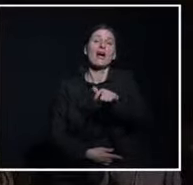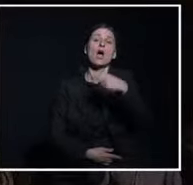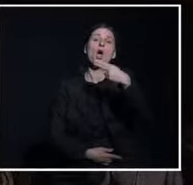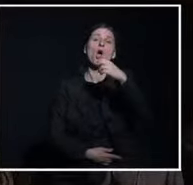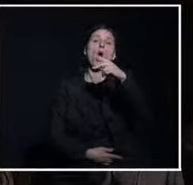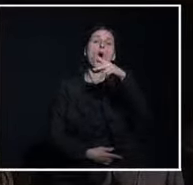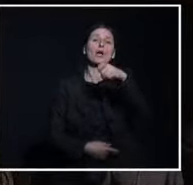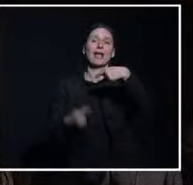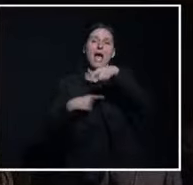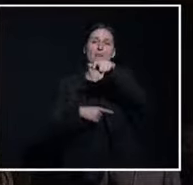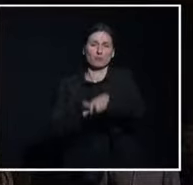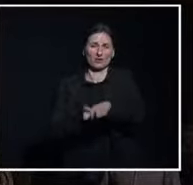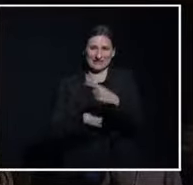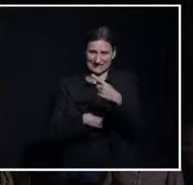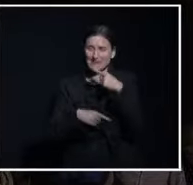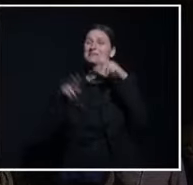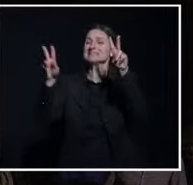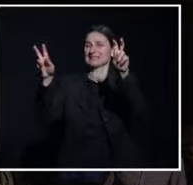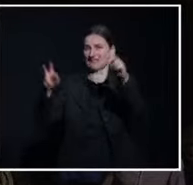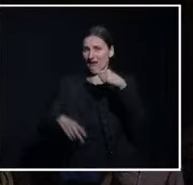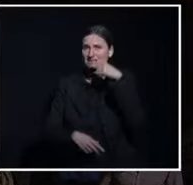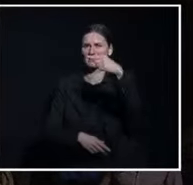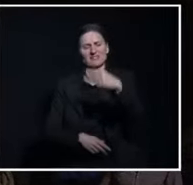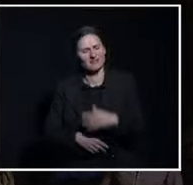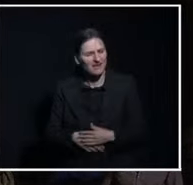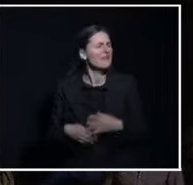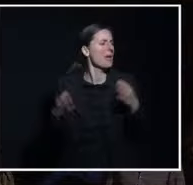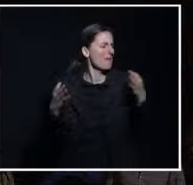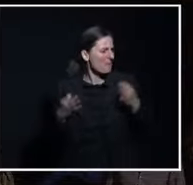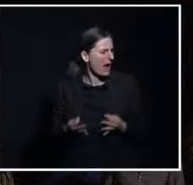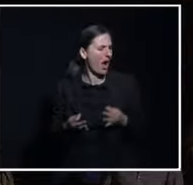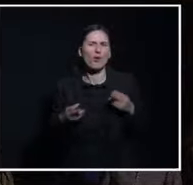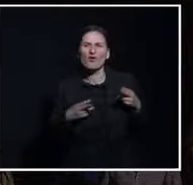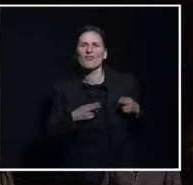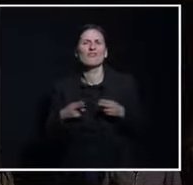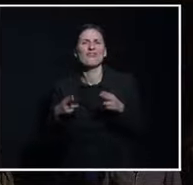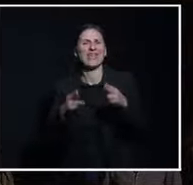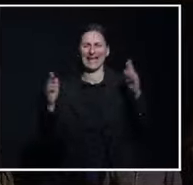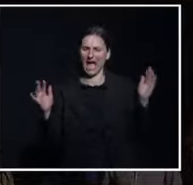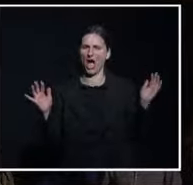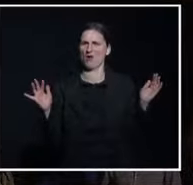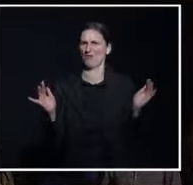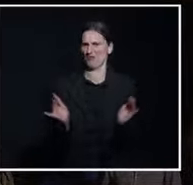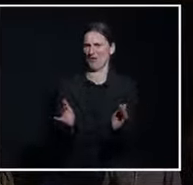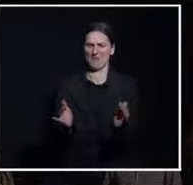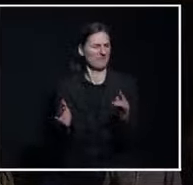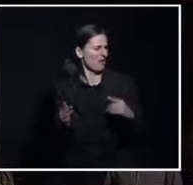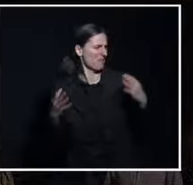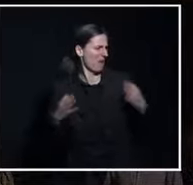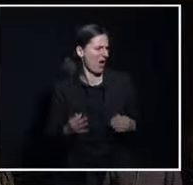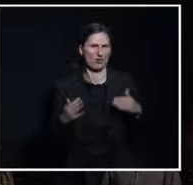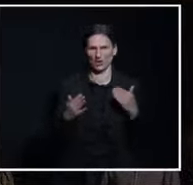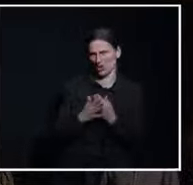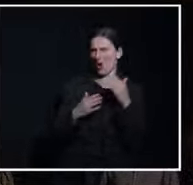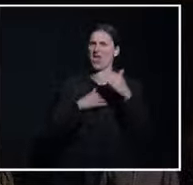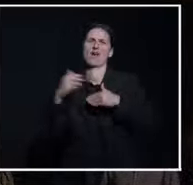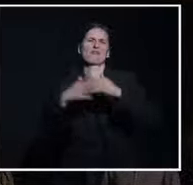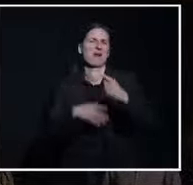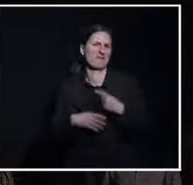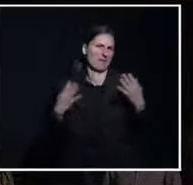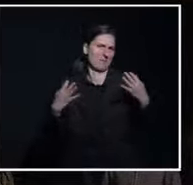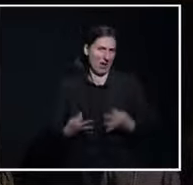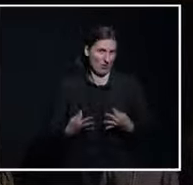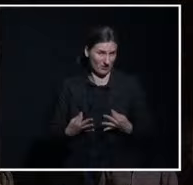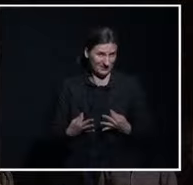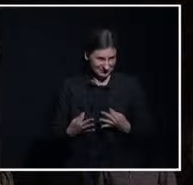ankündigen, sie wollten, ich zitiere, einen langen Weg des Aufräumens und des Neuaufbauens